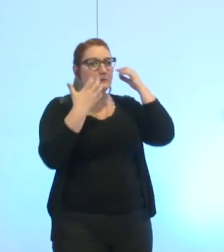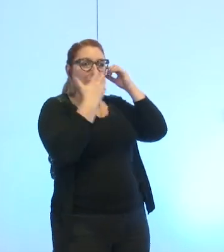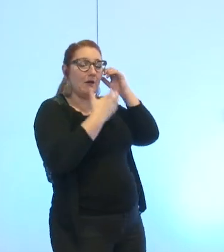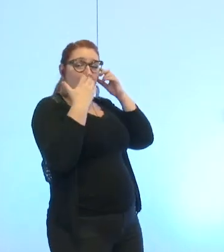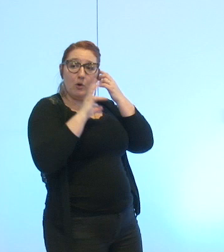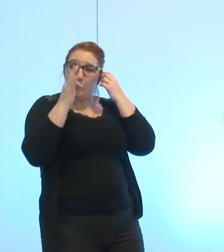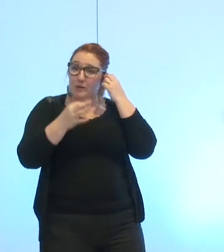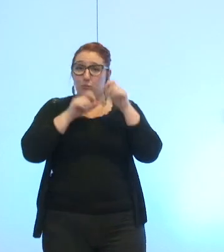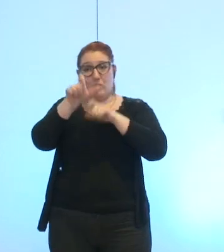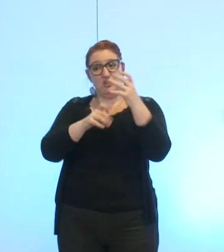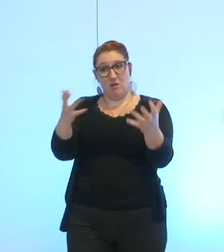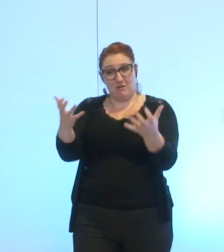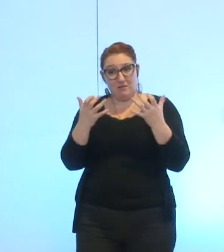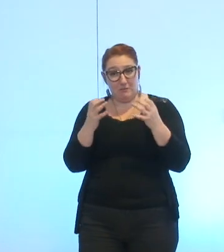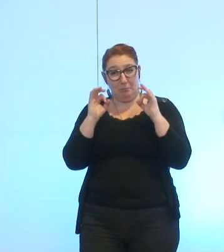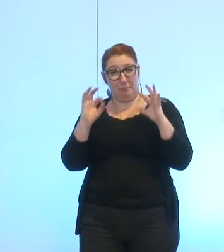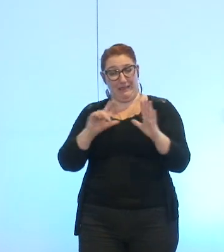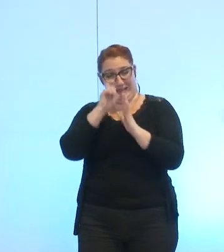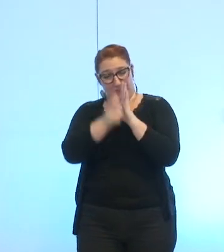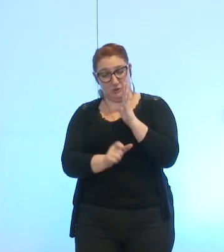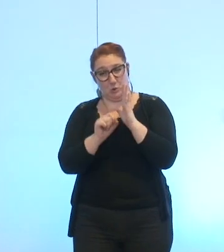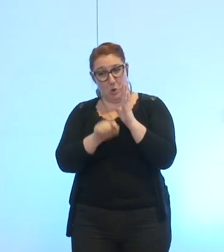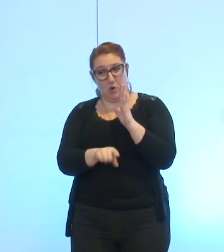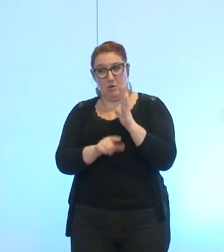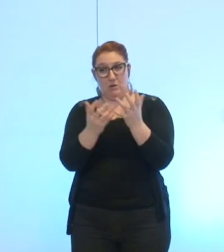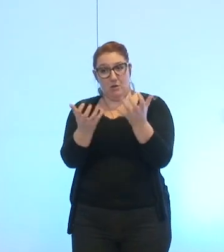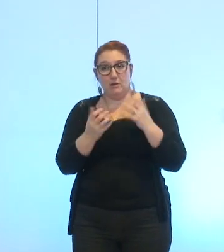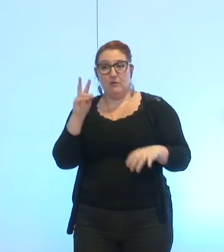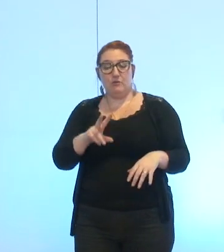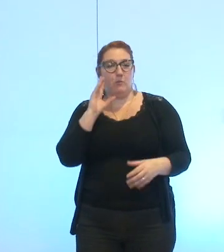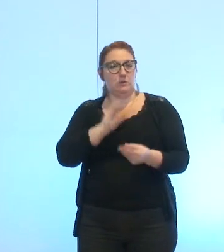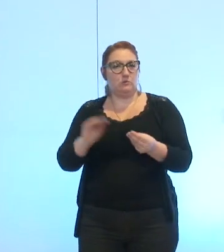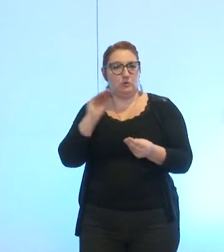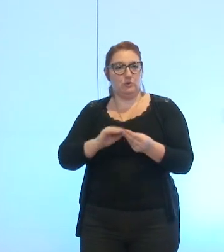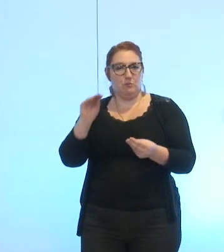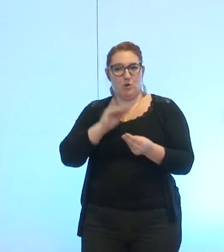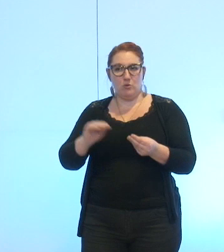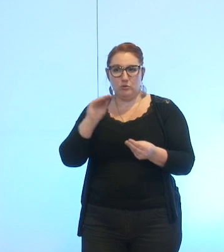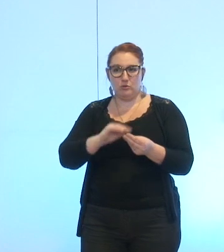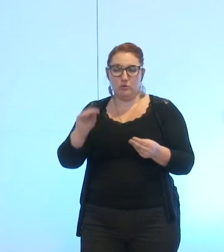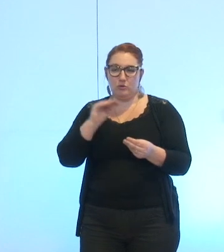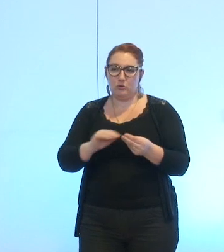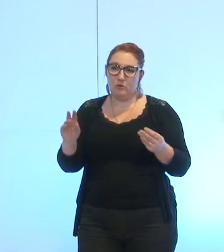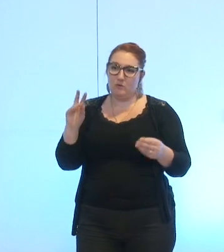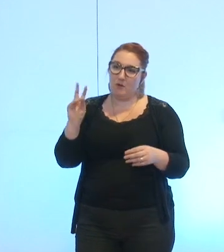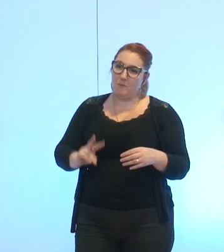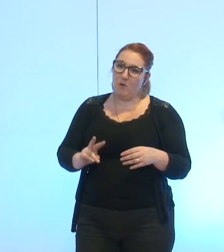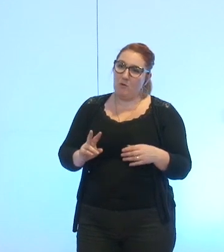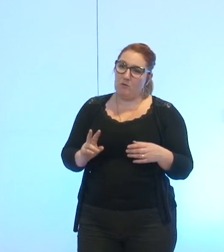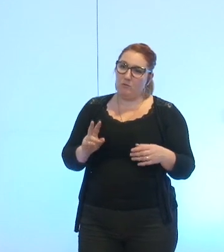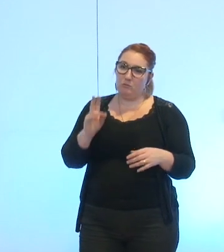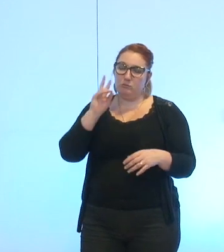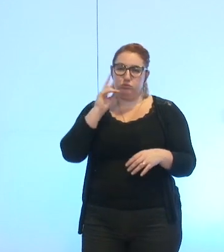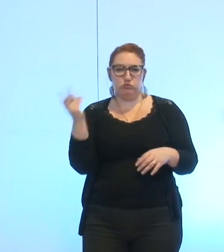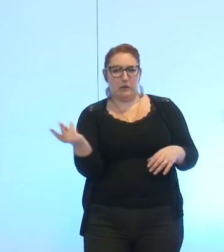gens dans exactement ces restaurants et moi je me demande vraiment je me demande vraiment pour ces